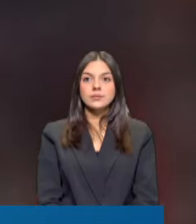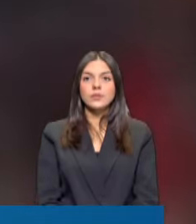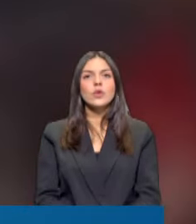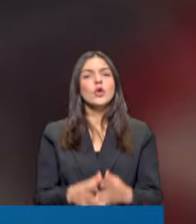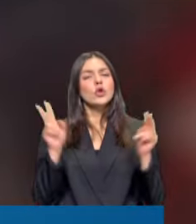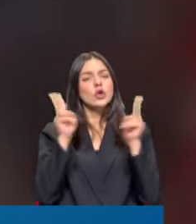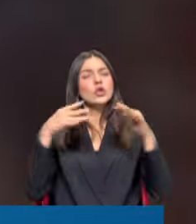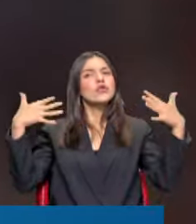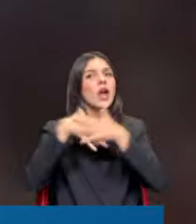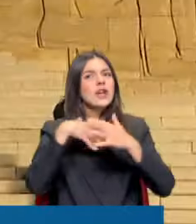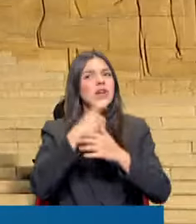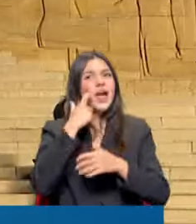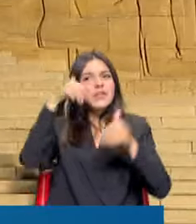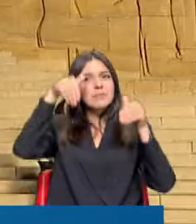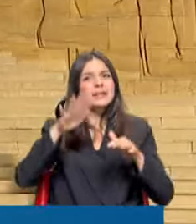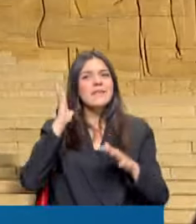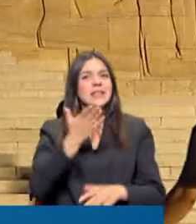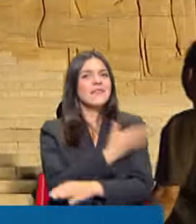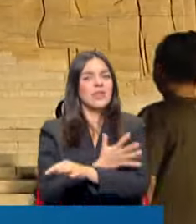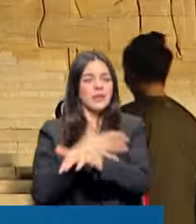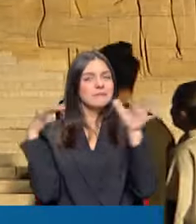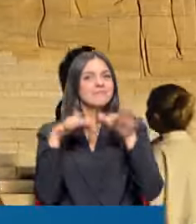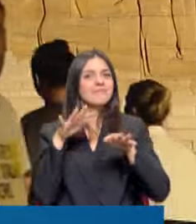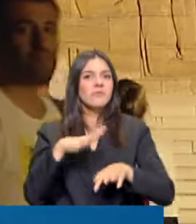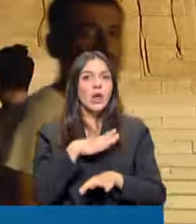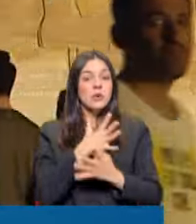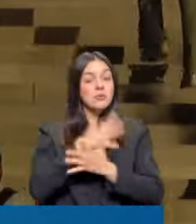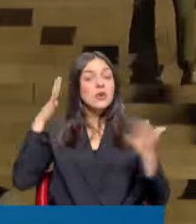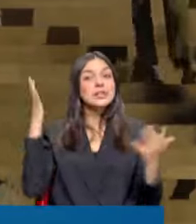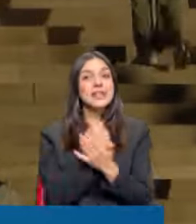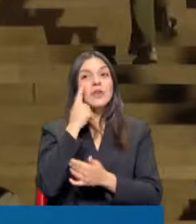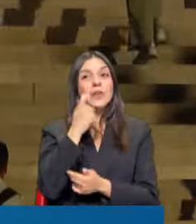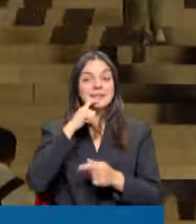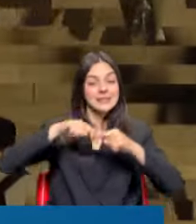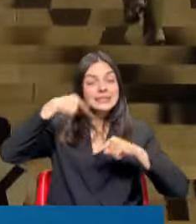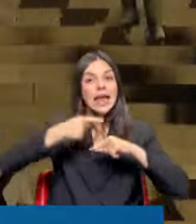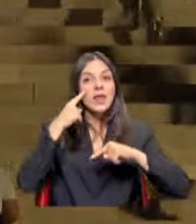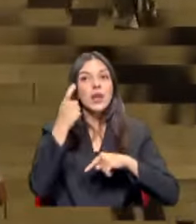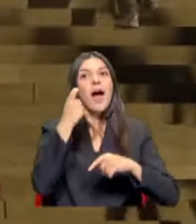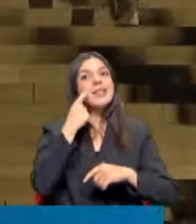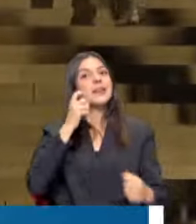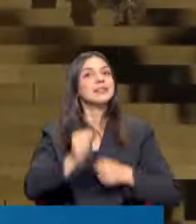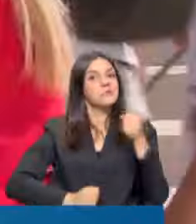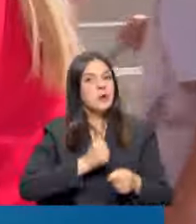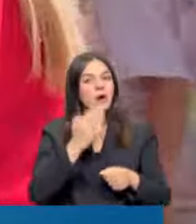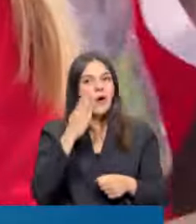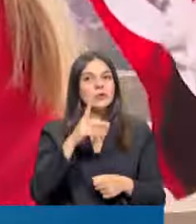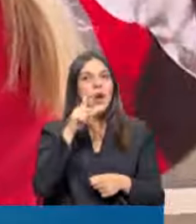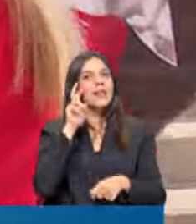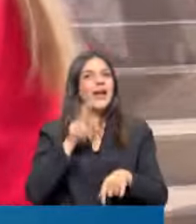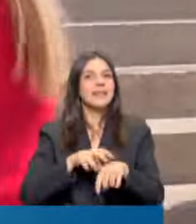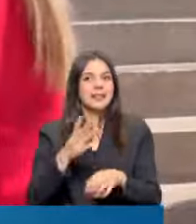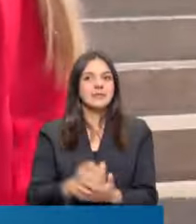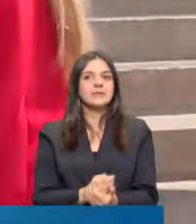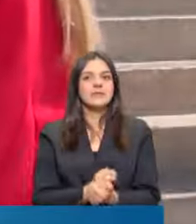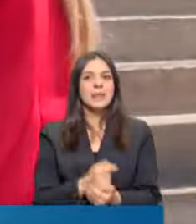Gündüz de gece de Anıtkabir'e akın etti vatandaşlar. Büyük Zafer'in yıl dönümünde atasına koştu, onu minnetle yad etti. Atam merak